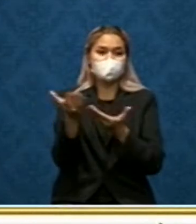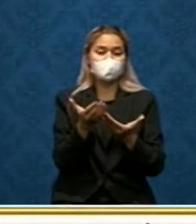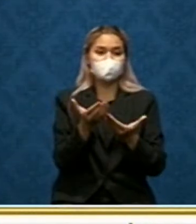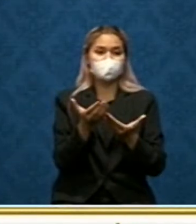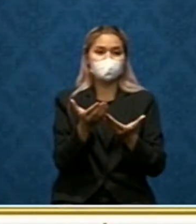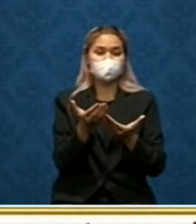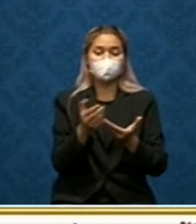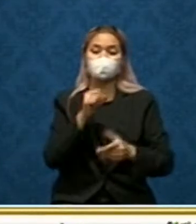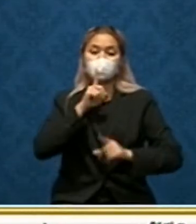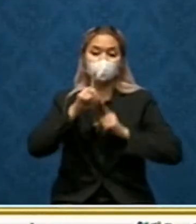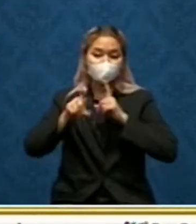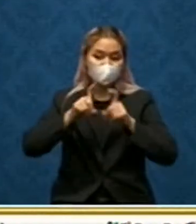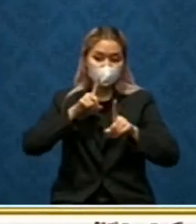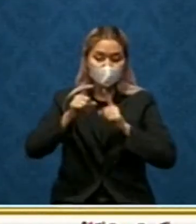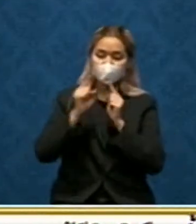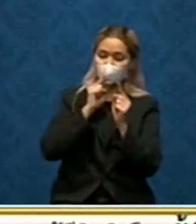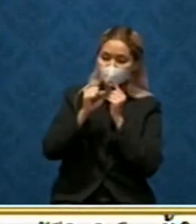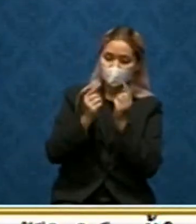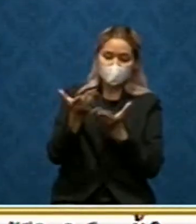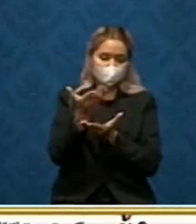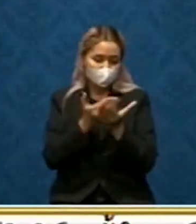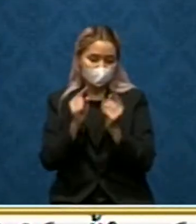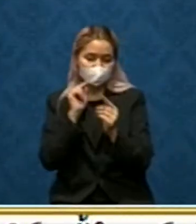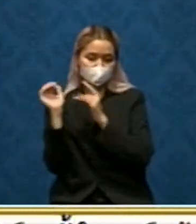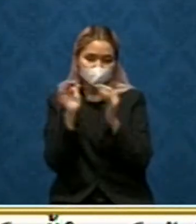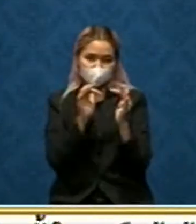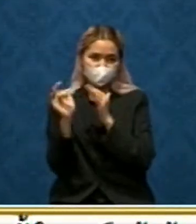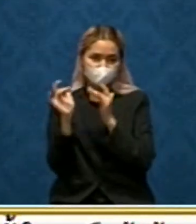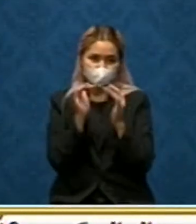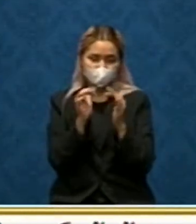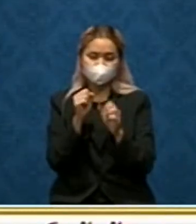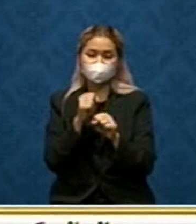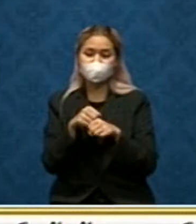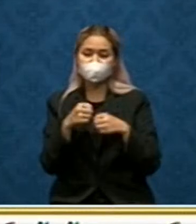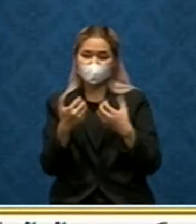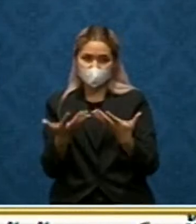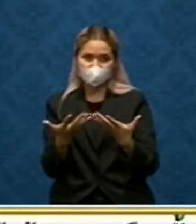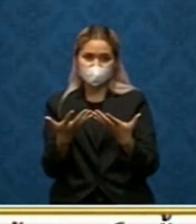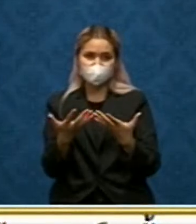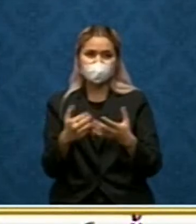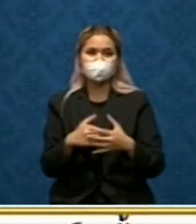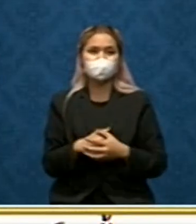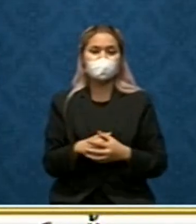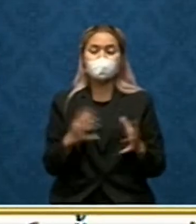เล Heritageคุณพูดอยางไร เห เตทกข